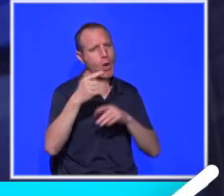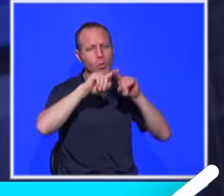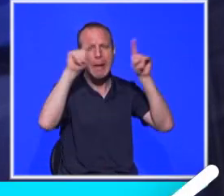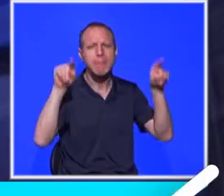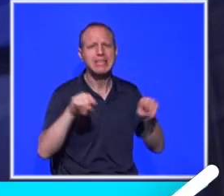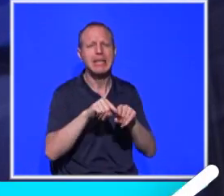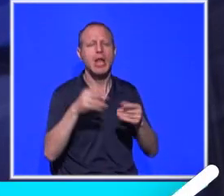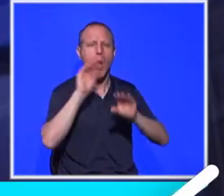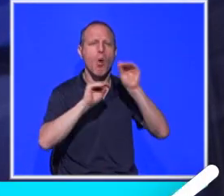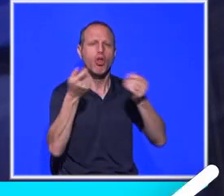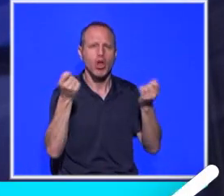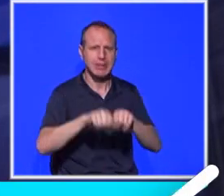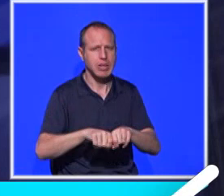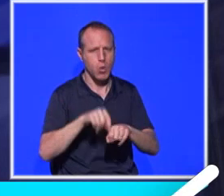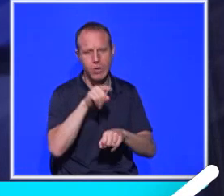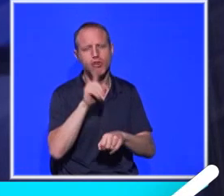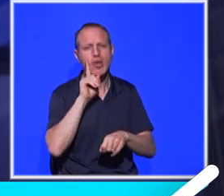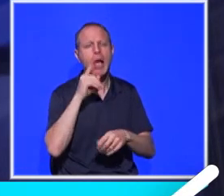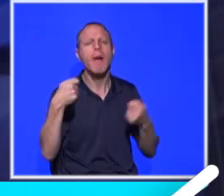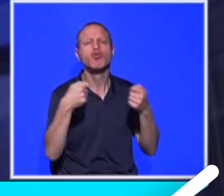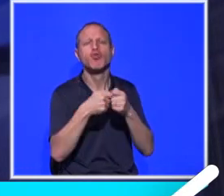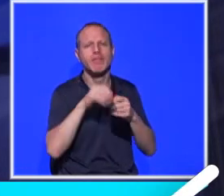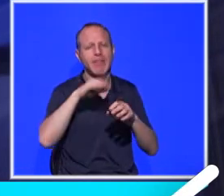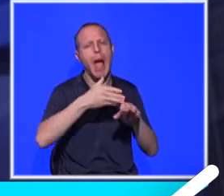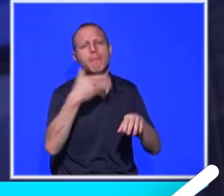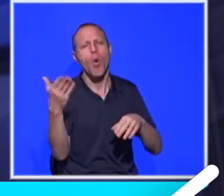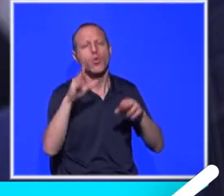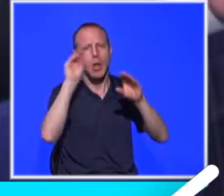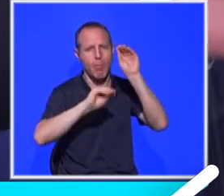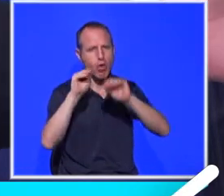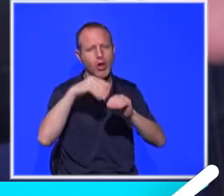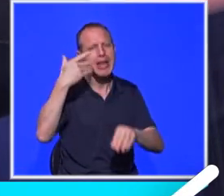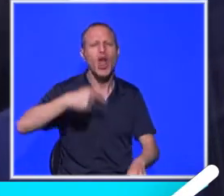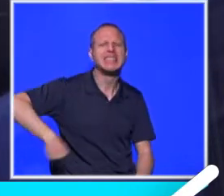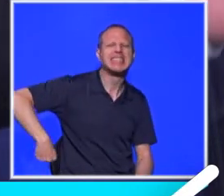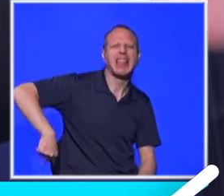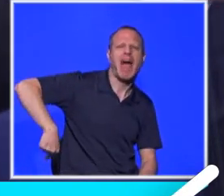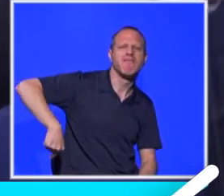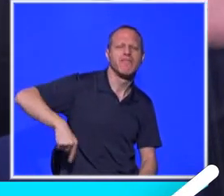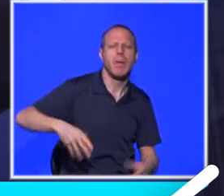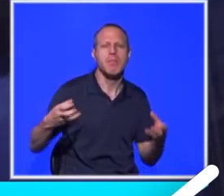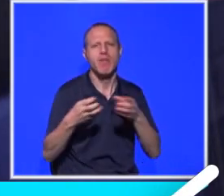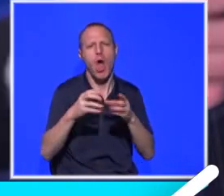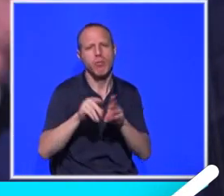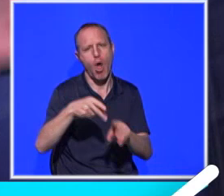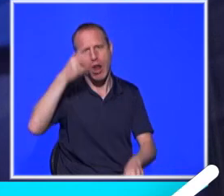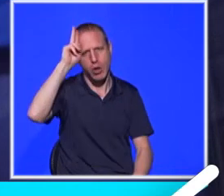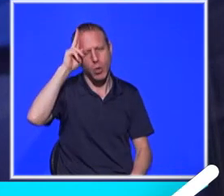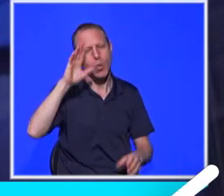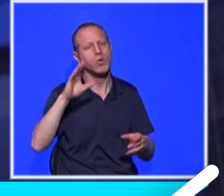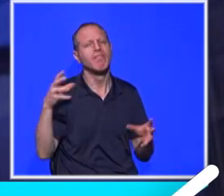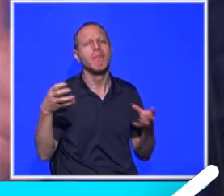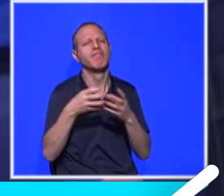מחוץ למועדון הסגור הזה שנקרא המשותפת, וגם מחוץ למועדון הזה שנקרא להיות זנב במפלגות כמו הליכוד, וכמו